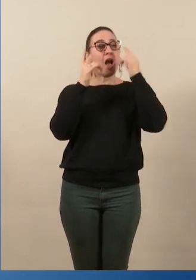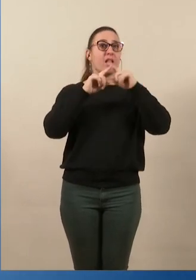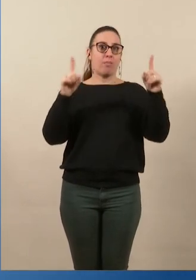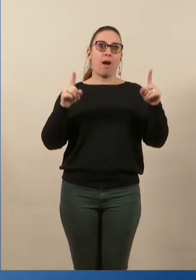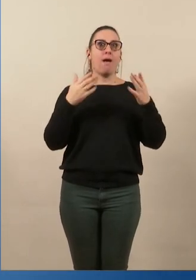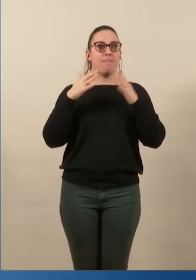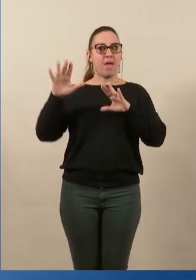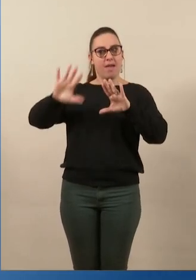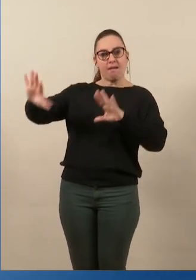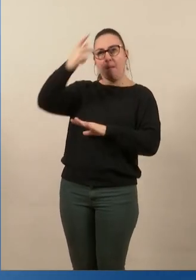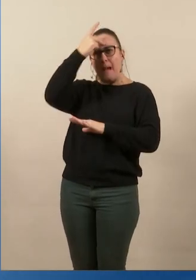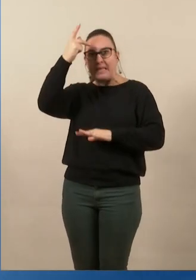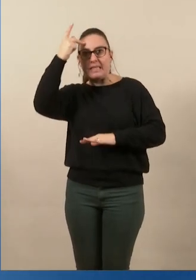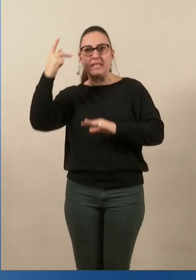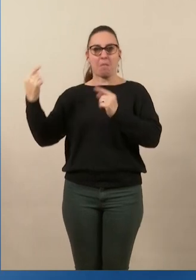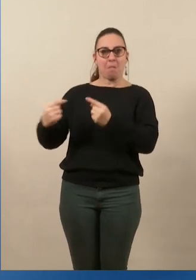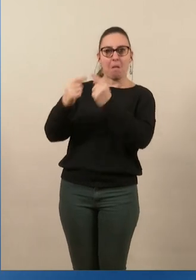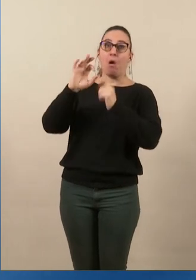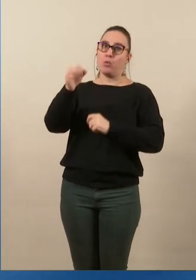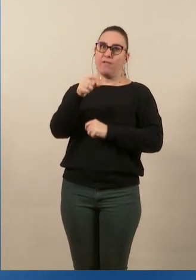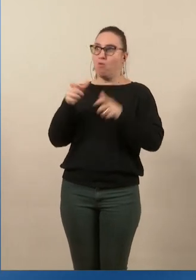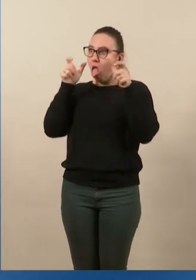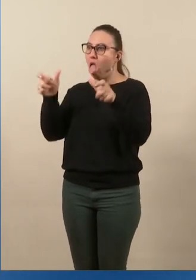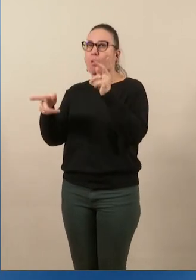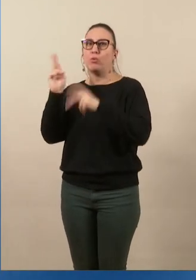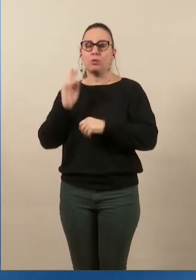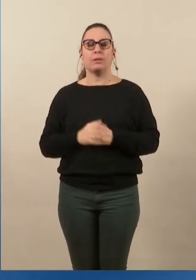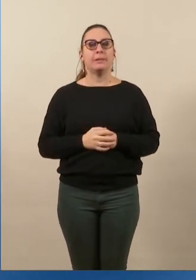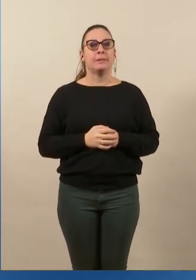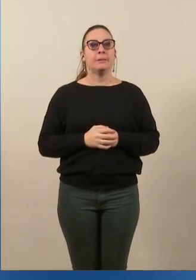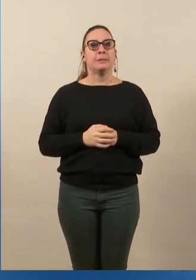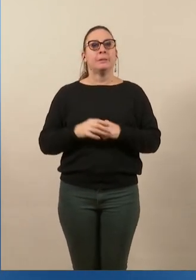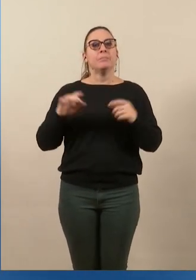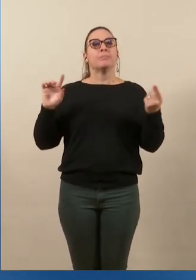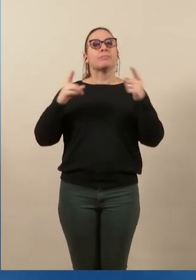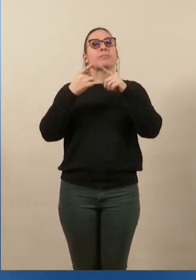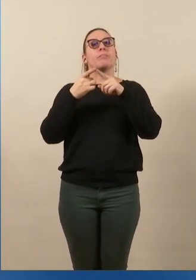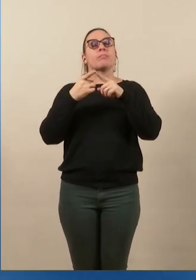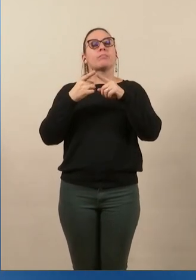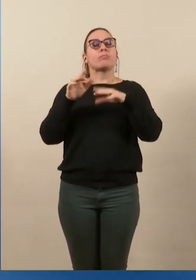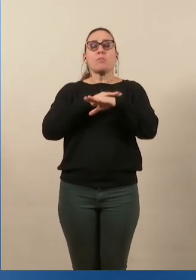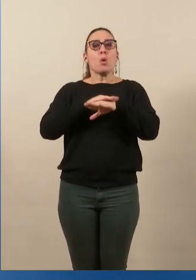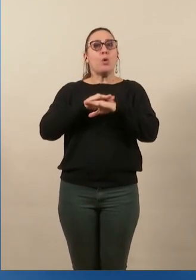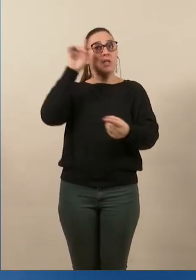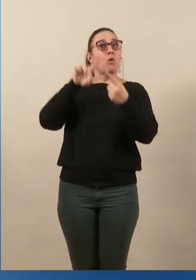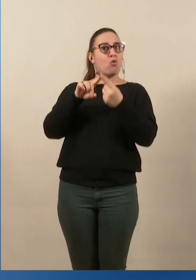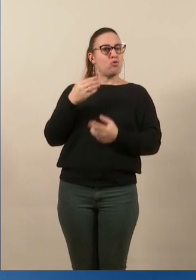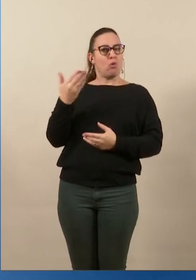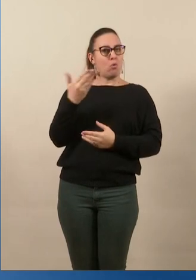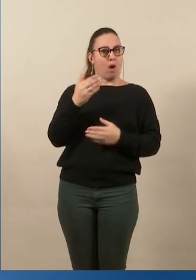MoyenOrient et donc votre réponse face à ces àes enjeu politique quelle est-elle je vous cite à